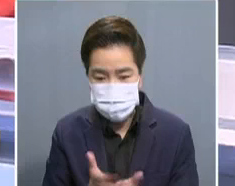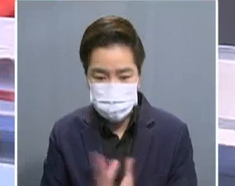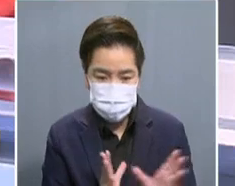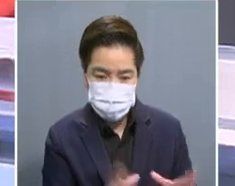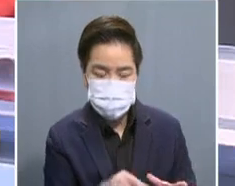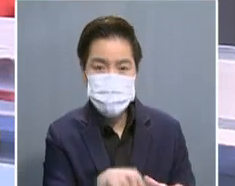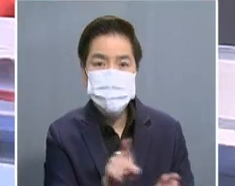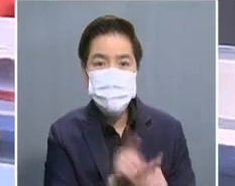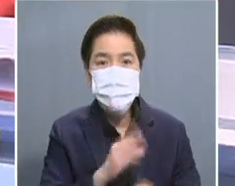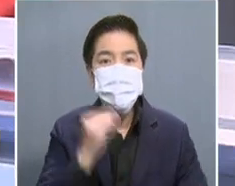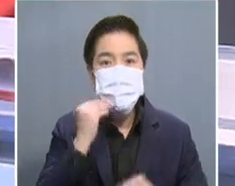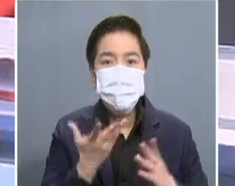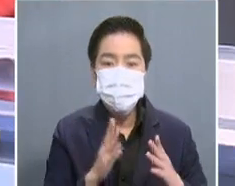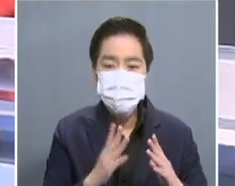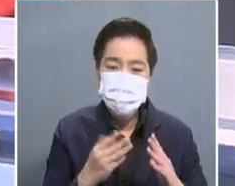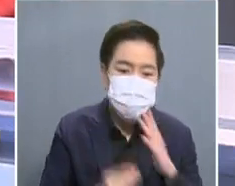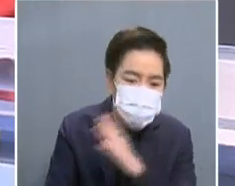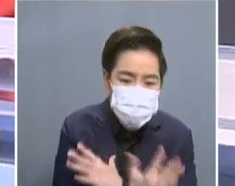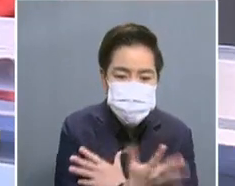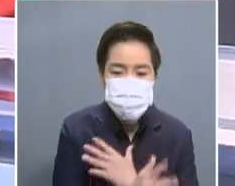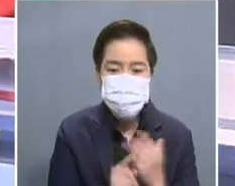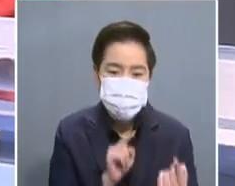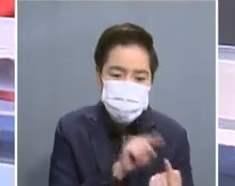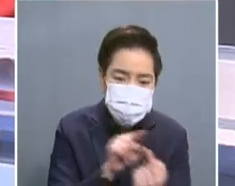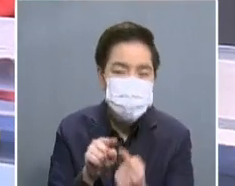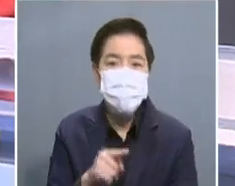ที่เขากลุ่มคนไร้บ้านกลุ่มคนที่ไม่มีโอกาสเข้าถึงข้อมูล